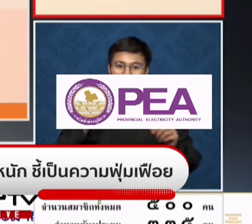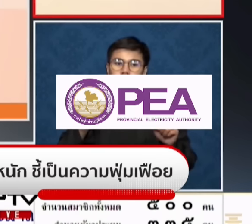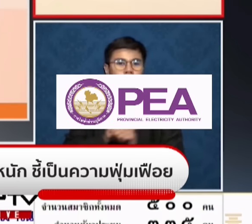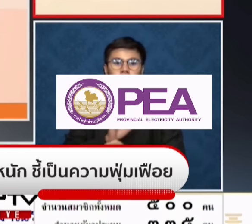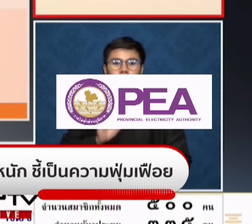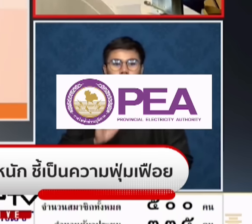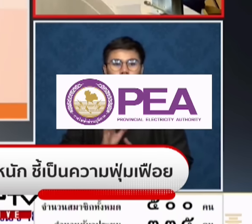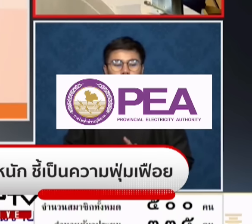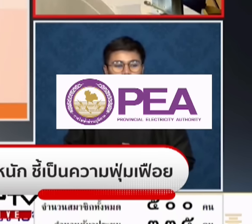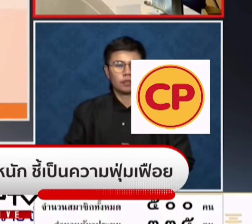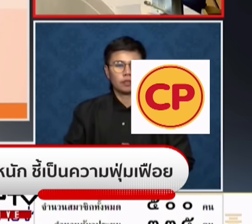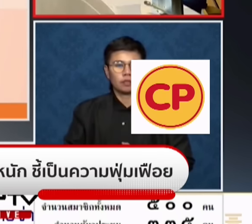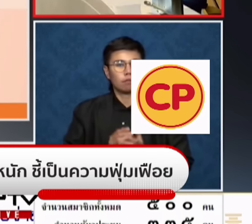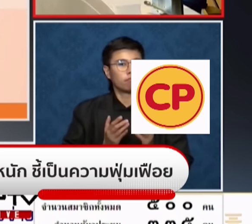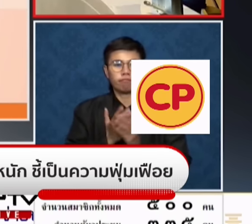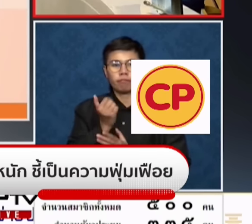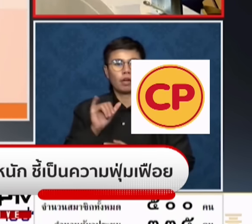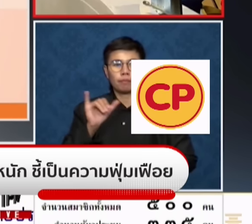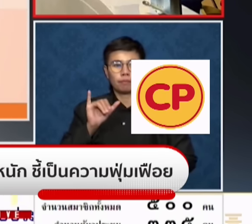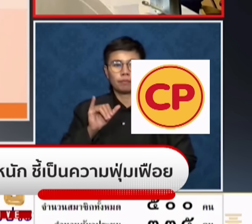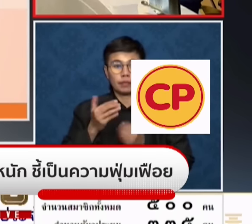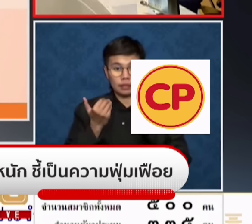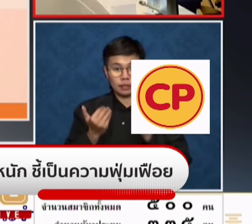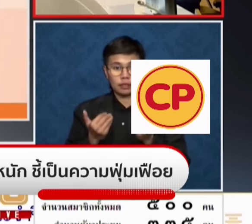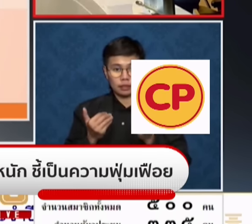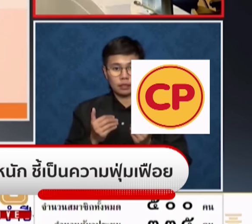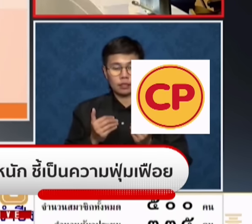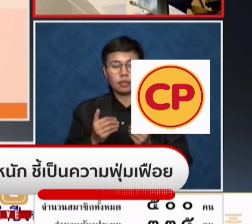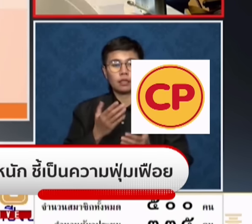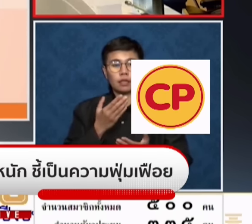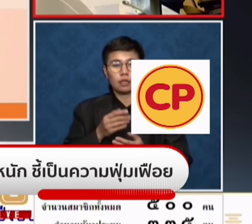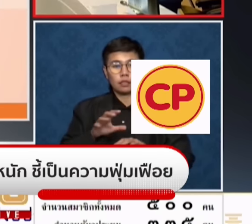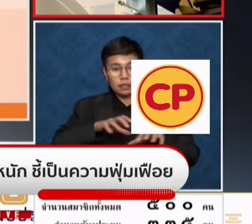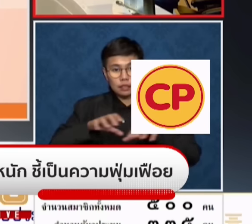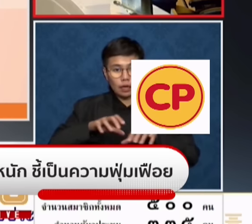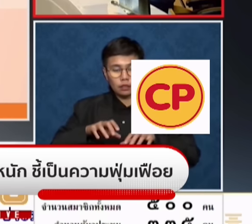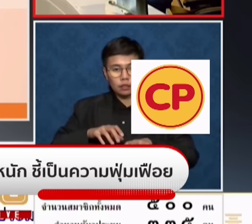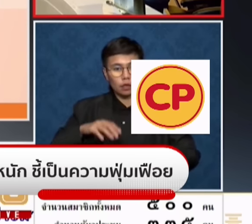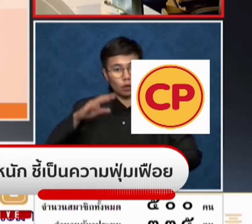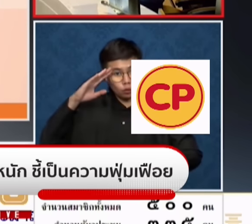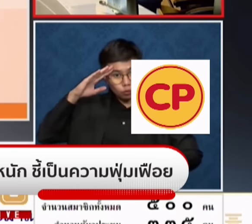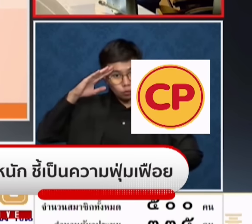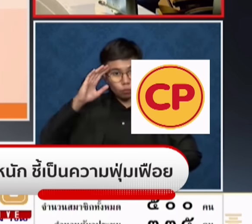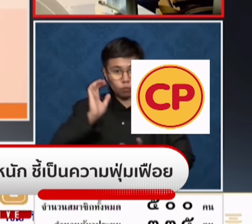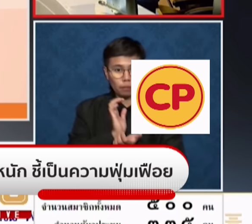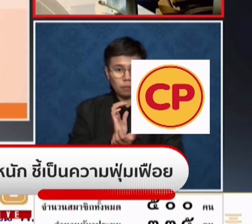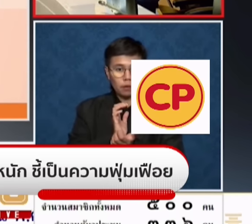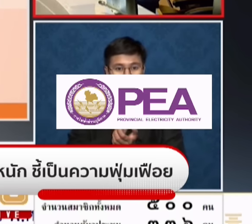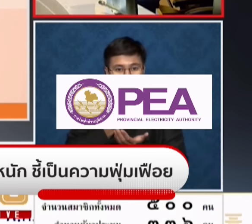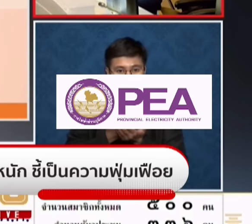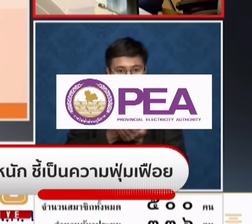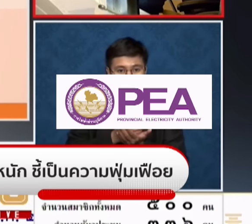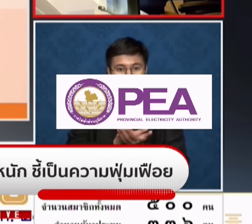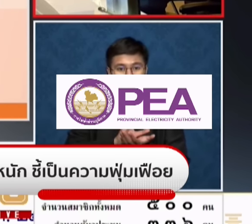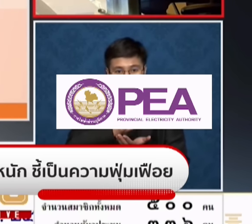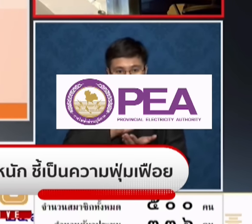สักเป้าหมายเดียวนะครับสิ่งเหล่านี้สะท้อนให้เห็นว่าการจัดสรรงบประมาณของตำรวจมีปัญหากับความปลอด